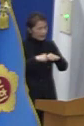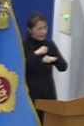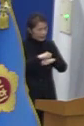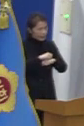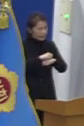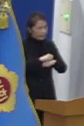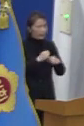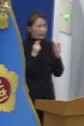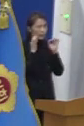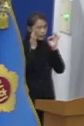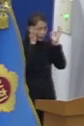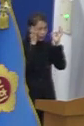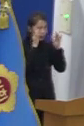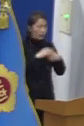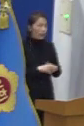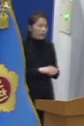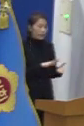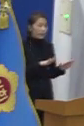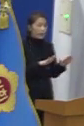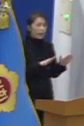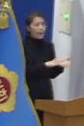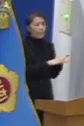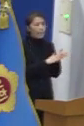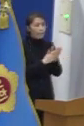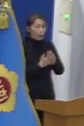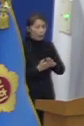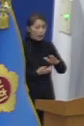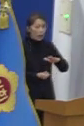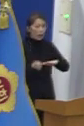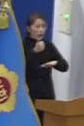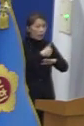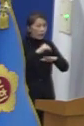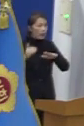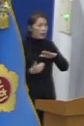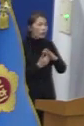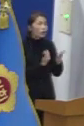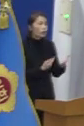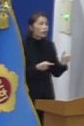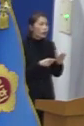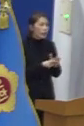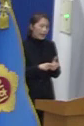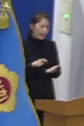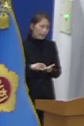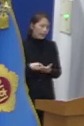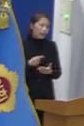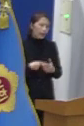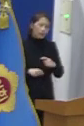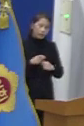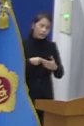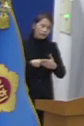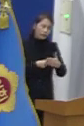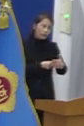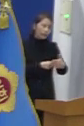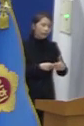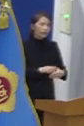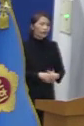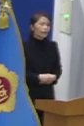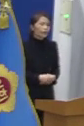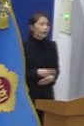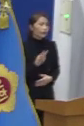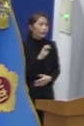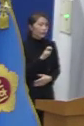이제는 손에 잡히는 변화와 성과를 만들기 위해 속도를 더할 때입니다.